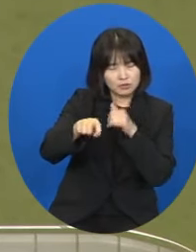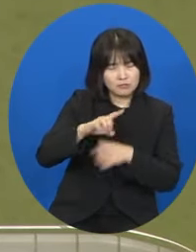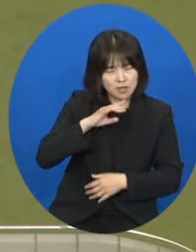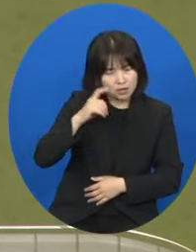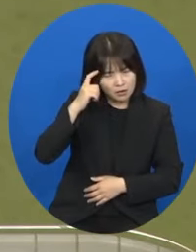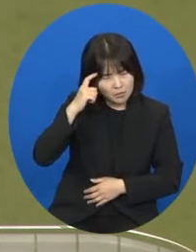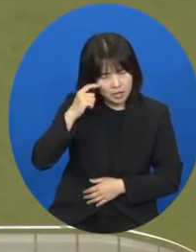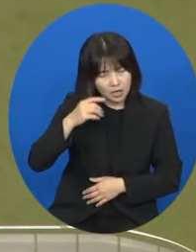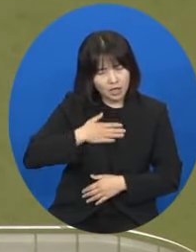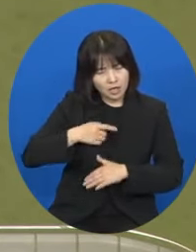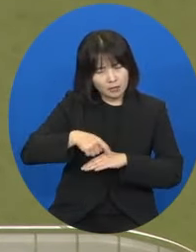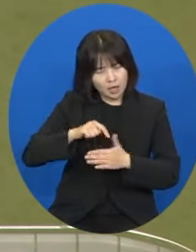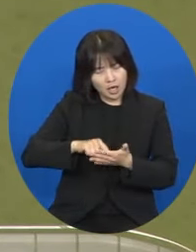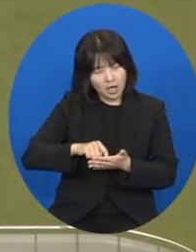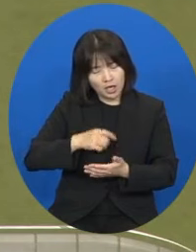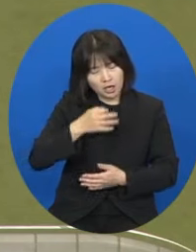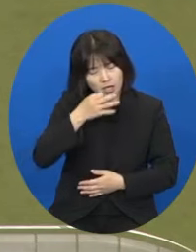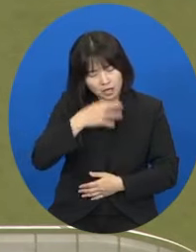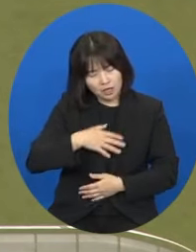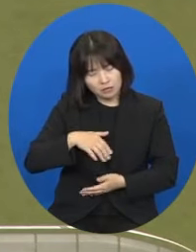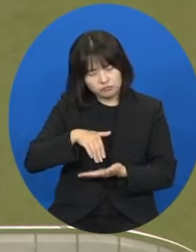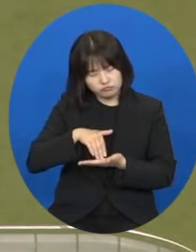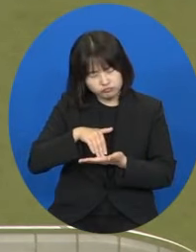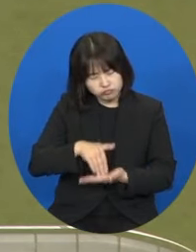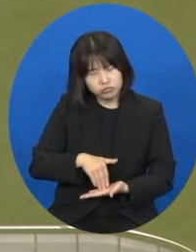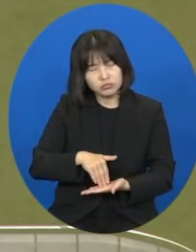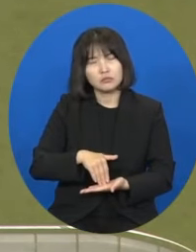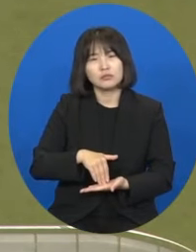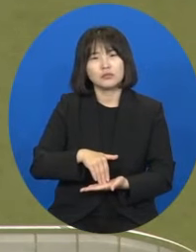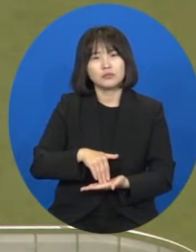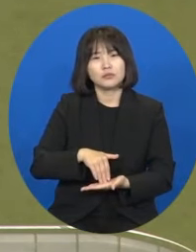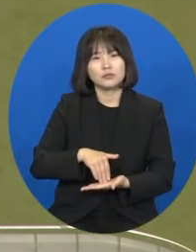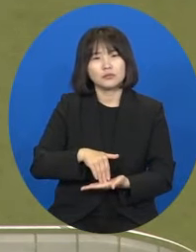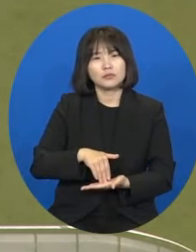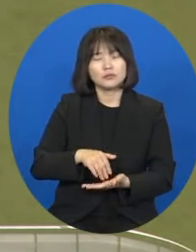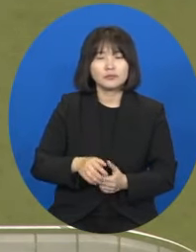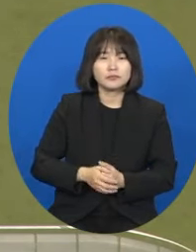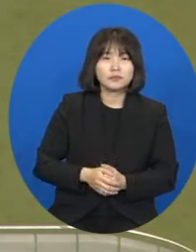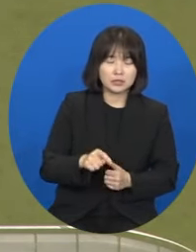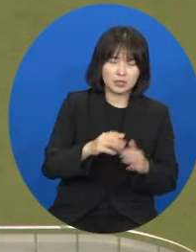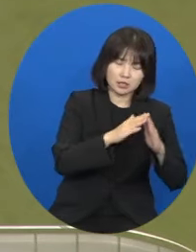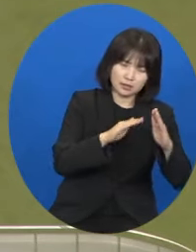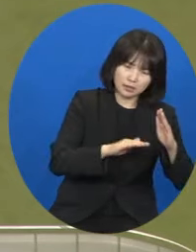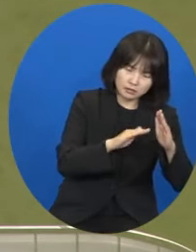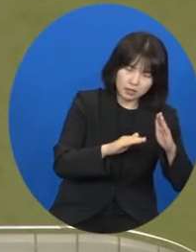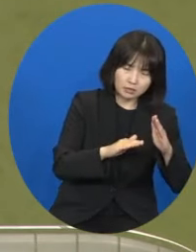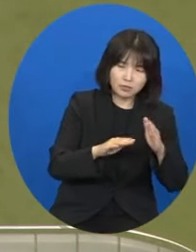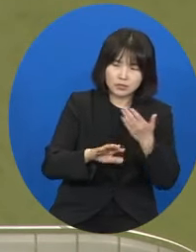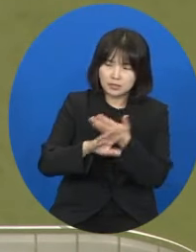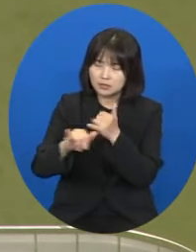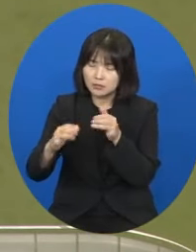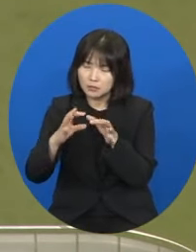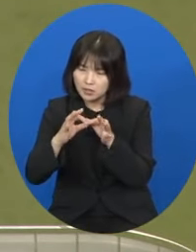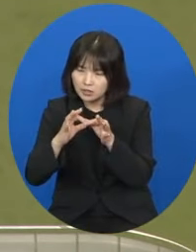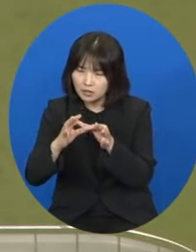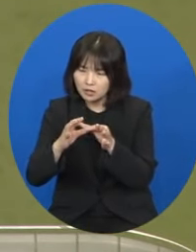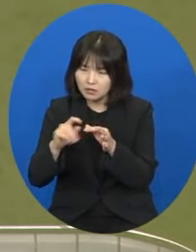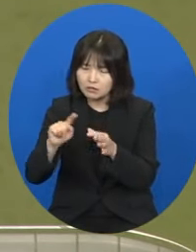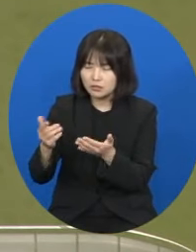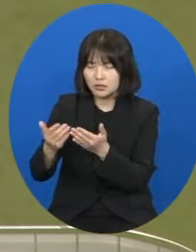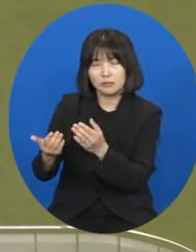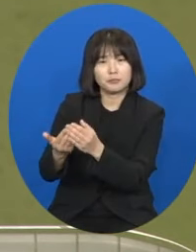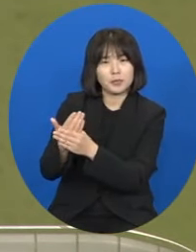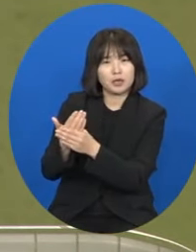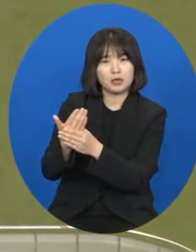여전히 내 마음이 참 힘들고 무겁고, 그것이 가정일 수 있고 어떤 누군가의 관계일 수도 있고 어떤 일일 수도